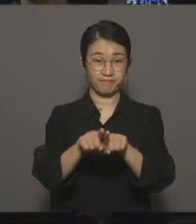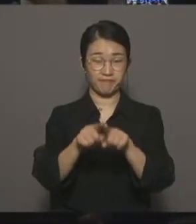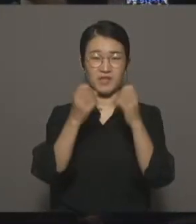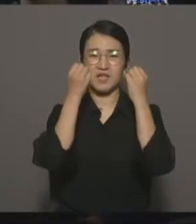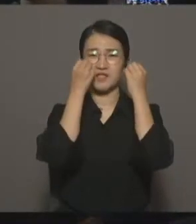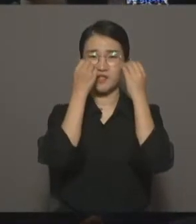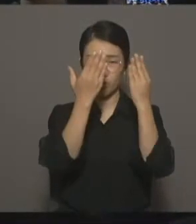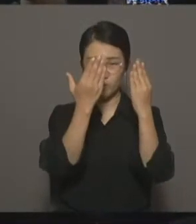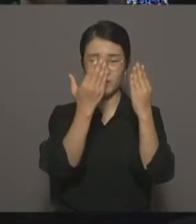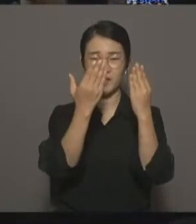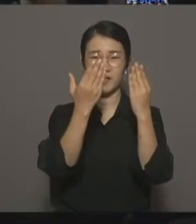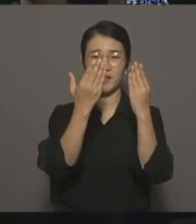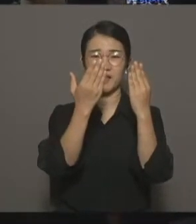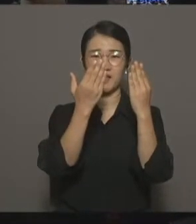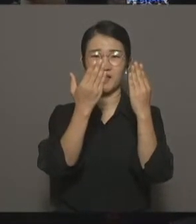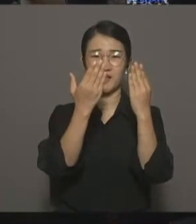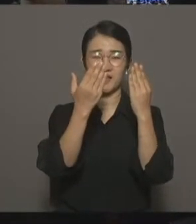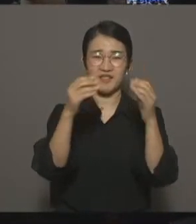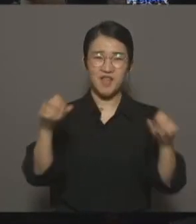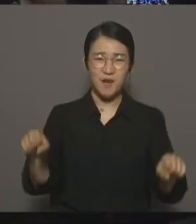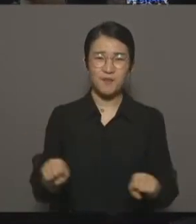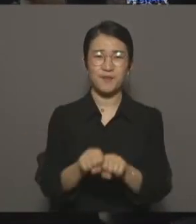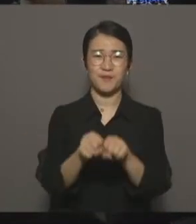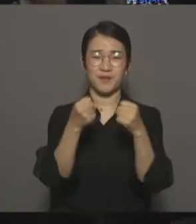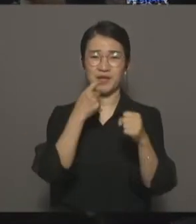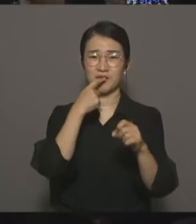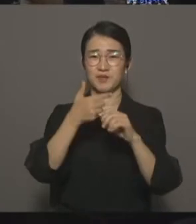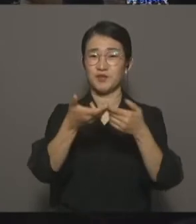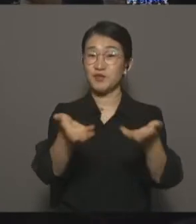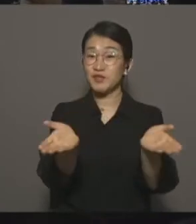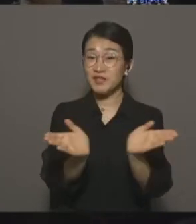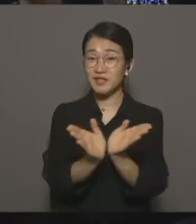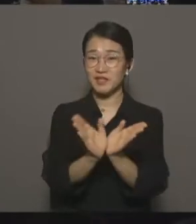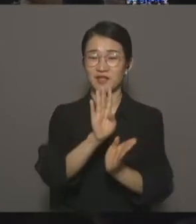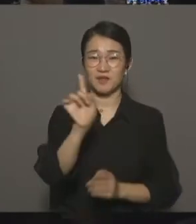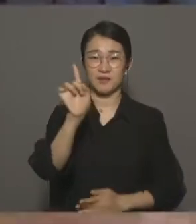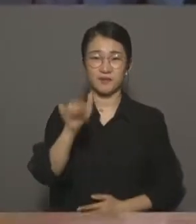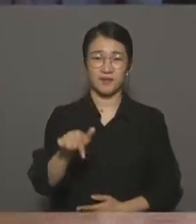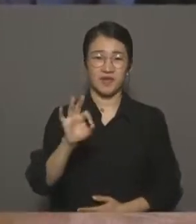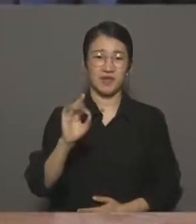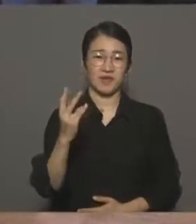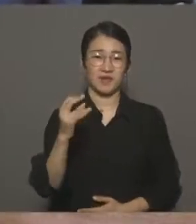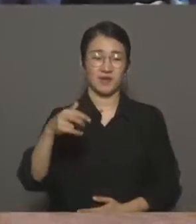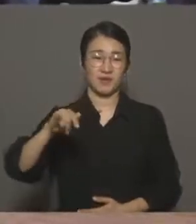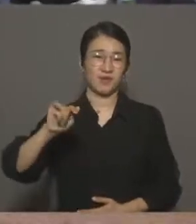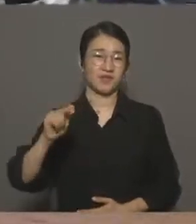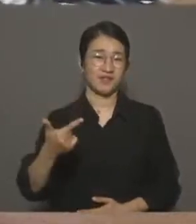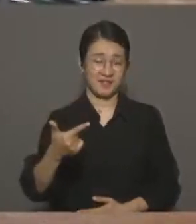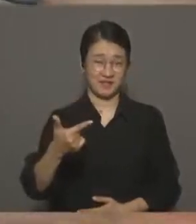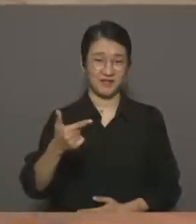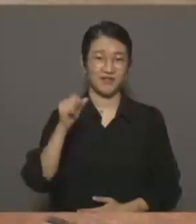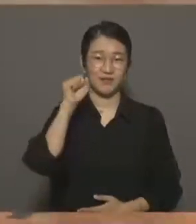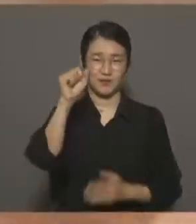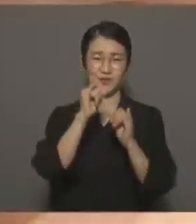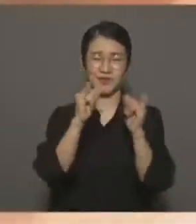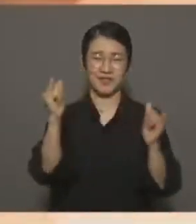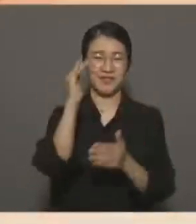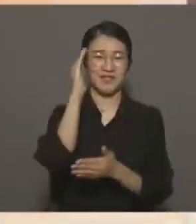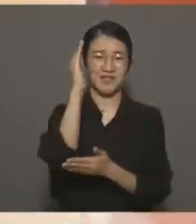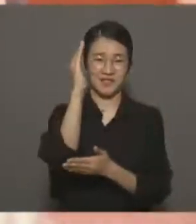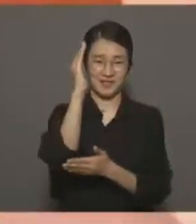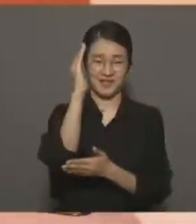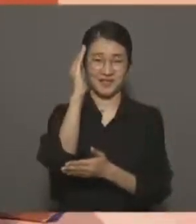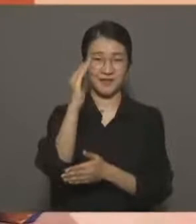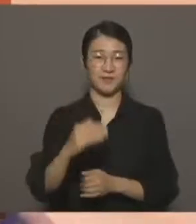새롭게 대박 민주당 기호 2번 박용진 후보의 연설 있겠습니다. 뜨거운